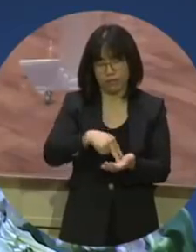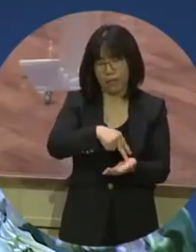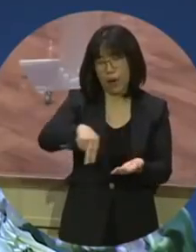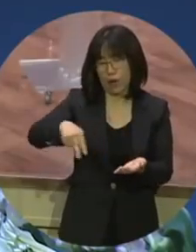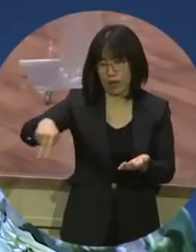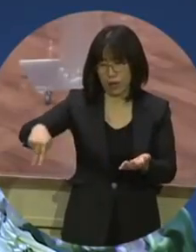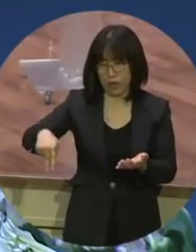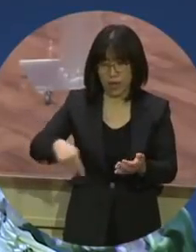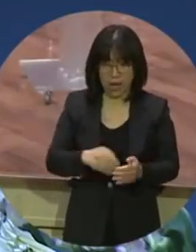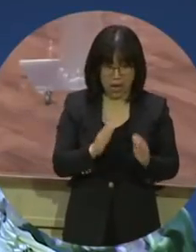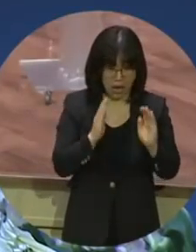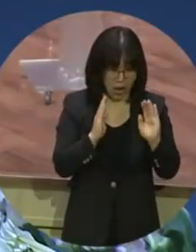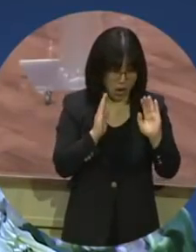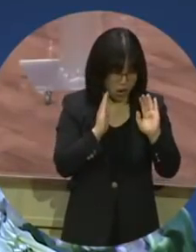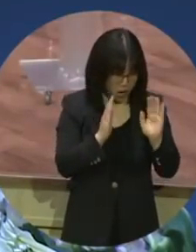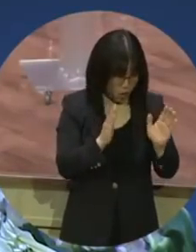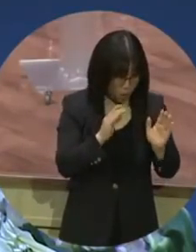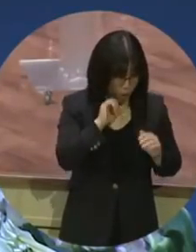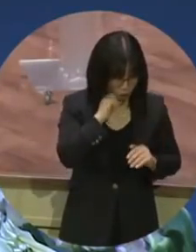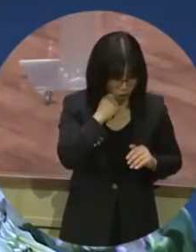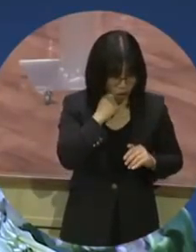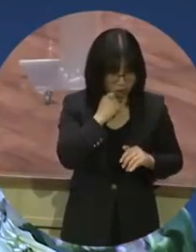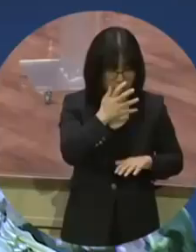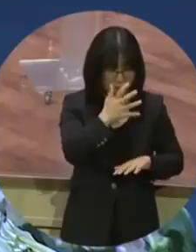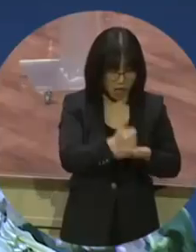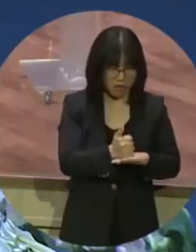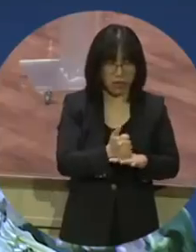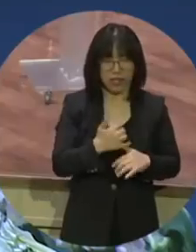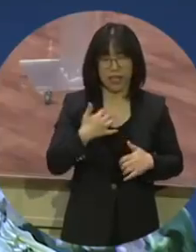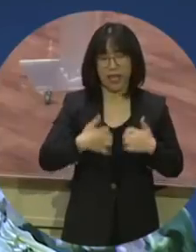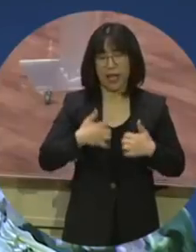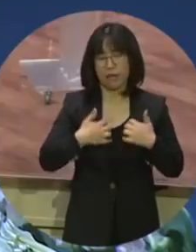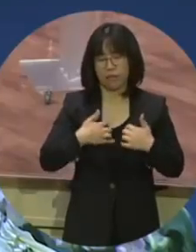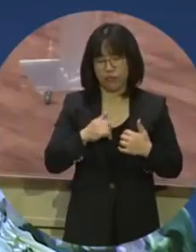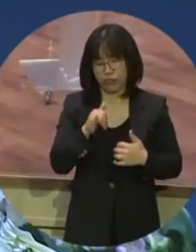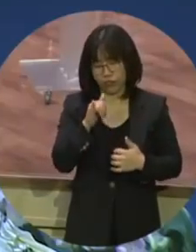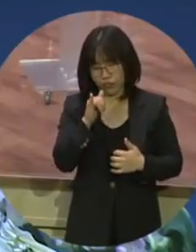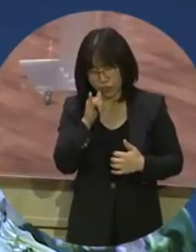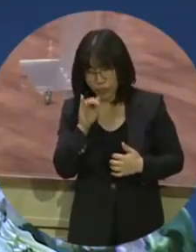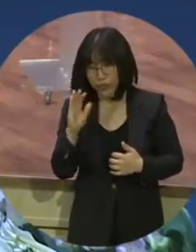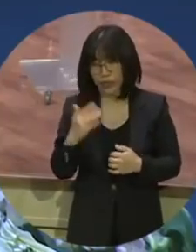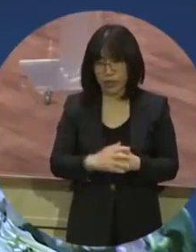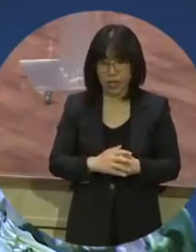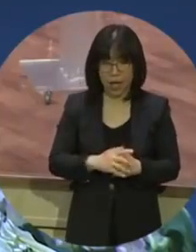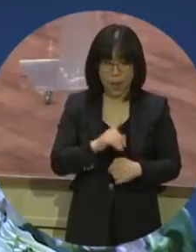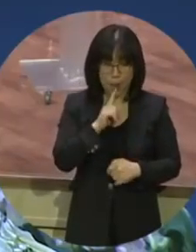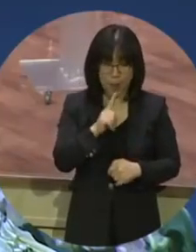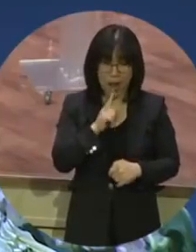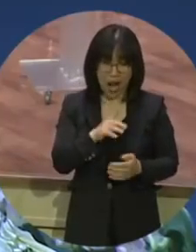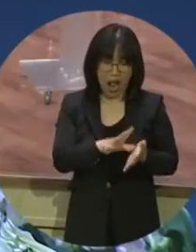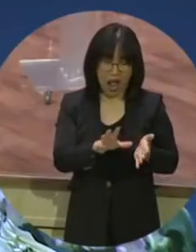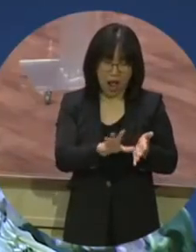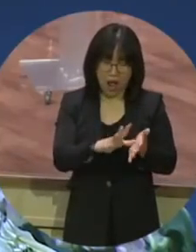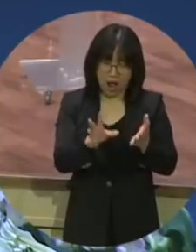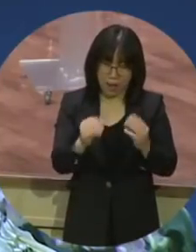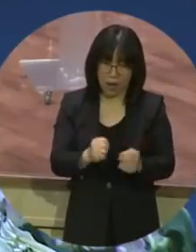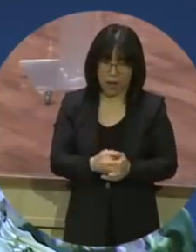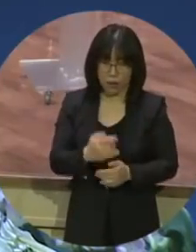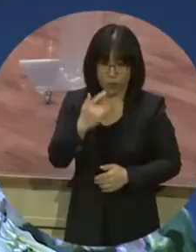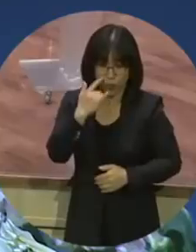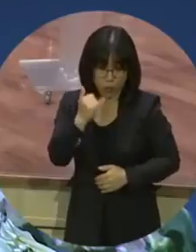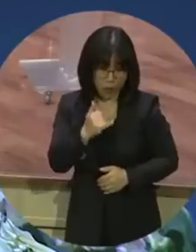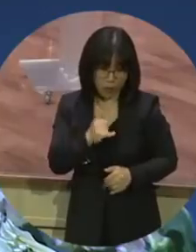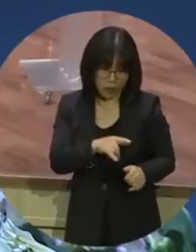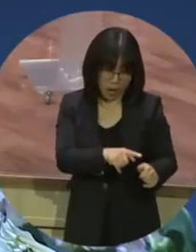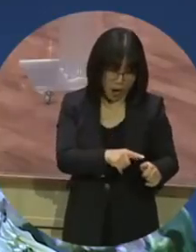되고 자연스럽게 게임 중독에 빠지게 됐는데 뭐 폭언에다가 폭력까지 뭐 부모님들이 도저히 제어가